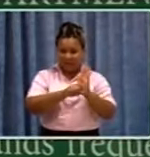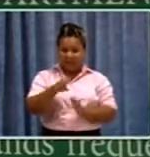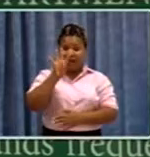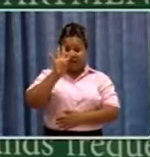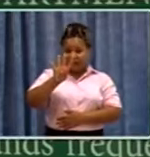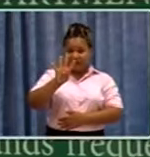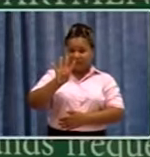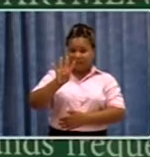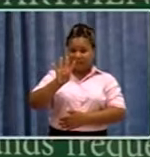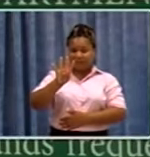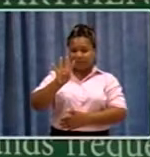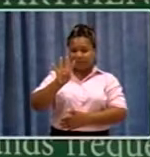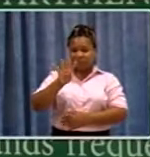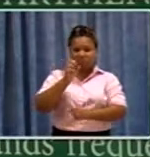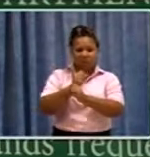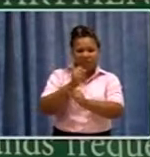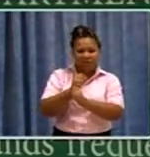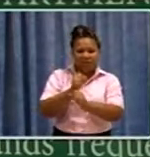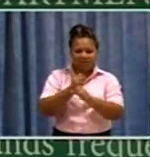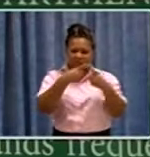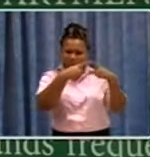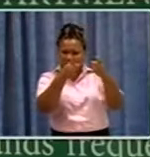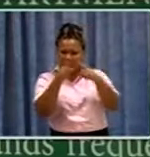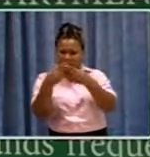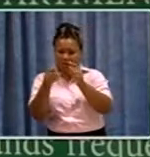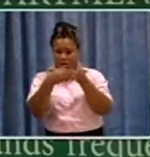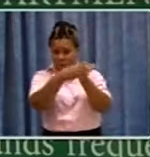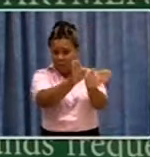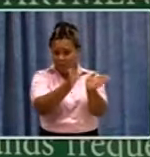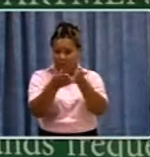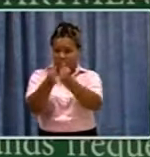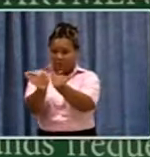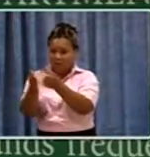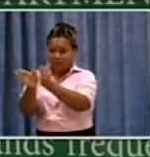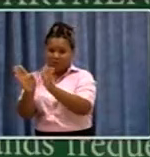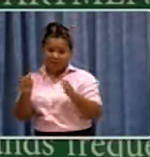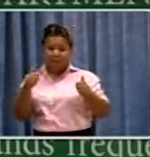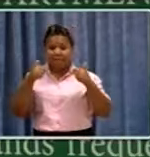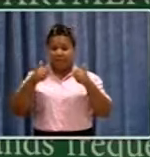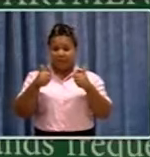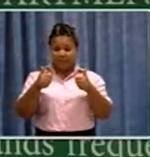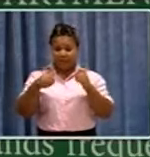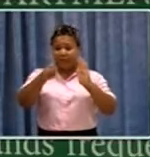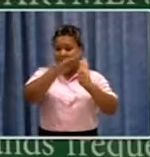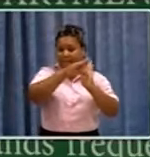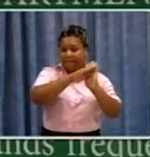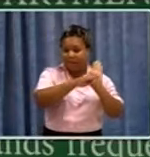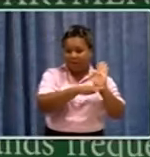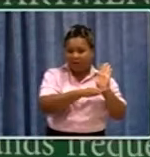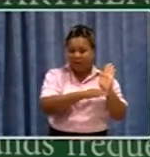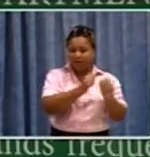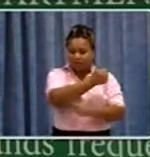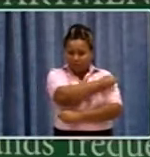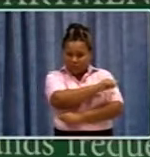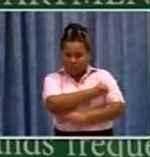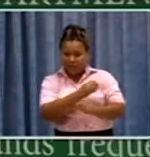of organizations, et nous nous avec la nouvelle façon pour quelque chose pour faire. Nous avons donné